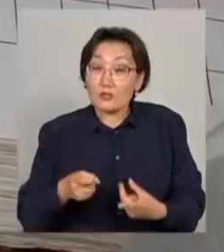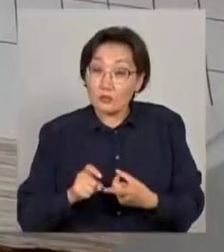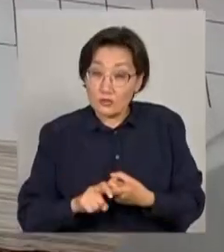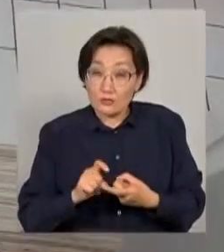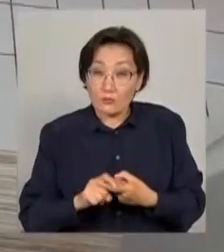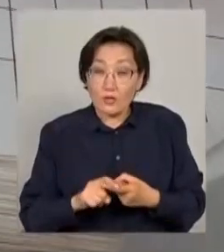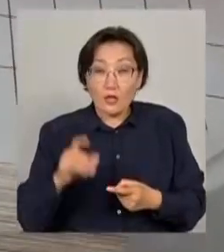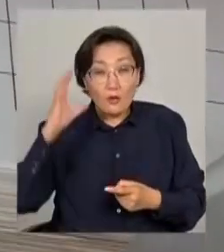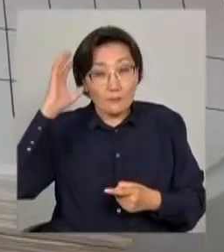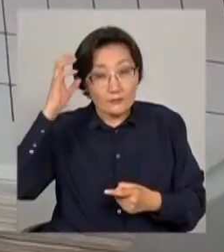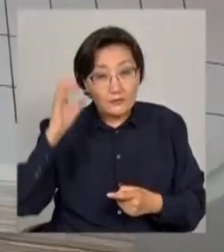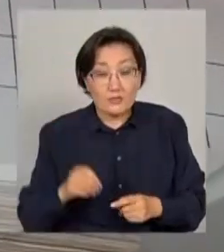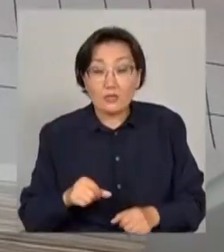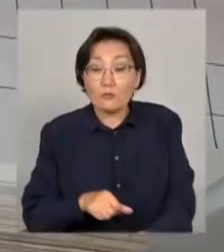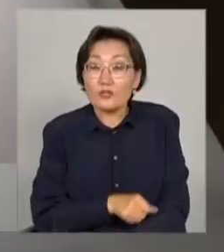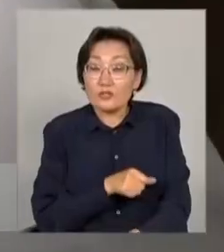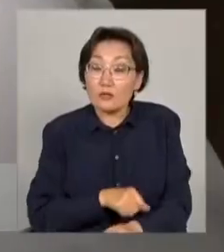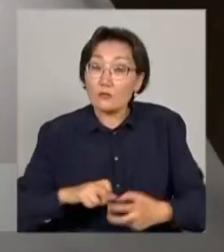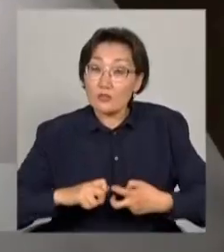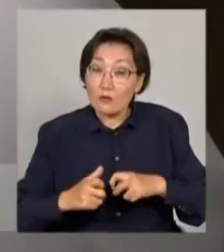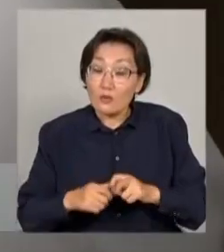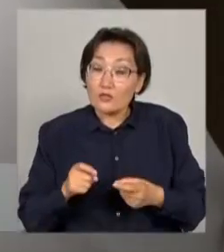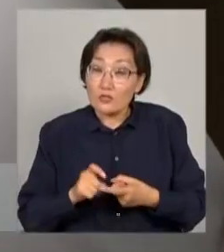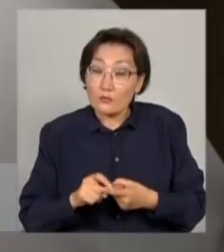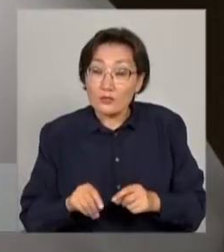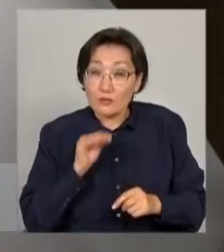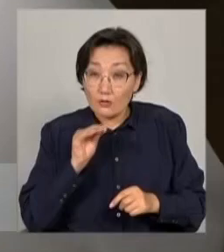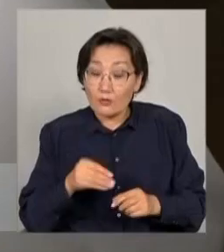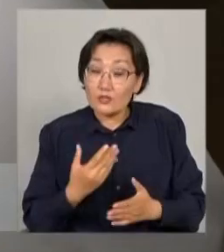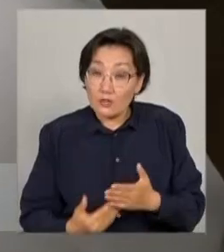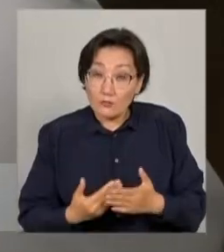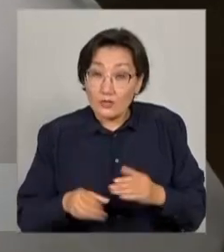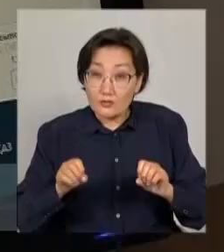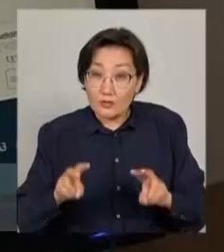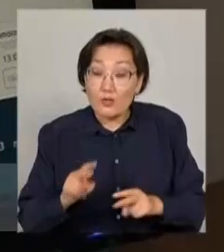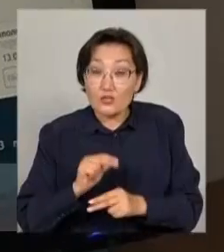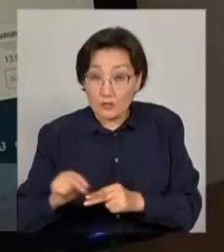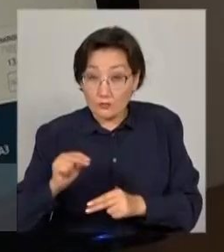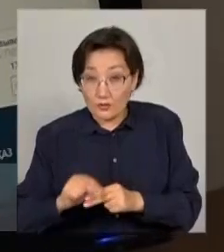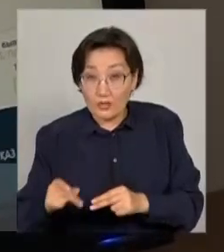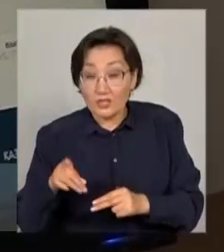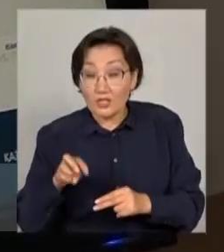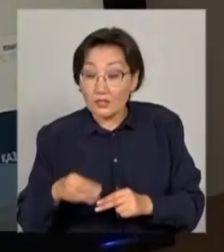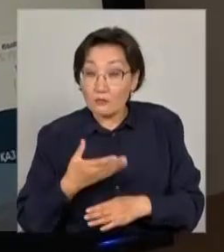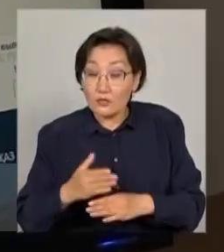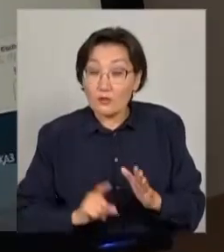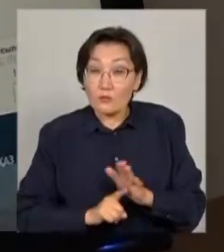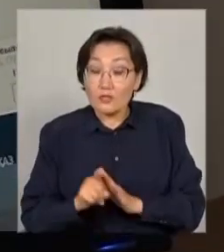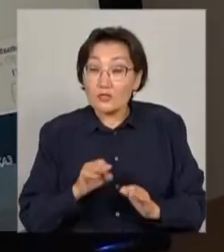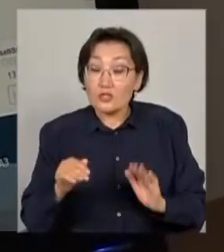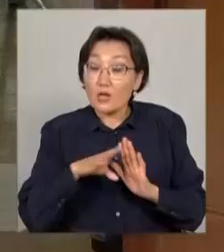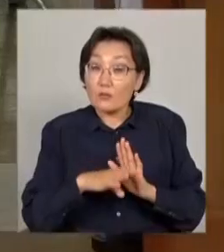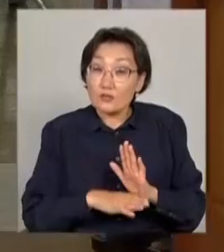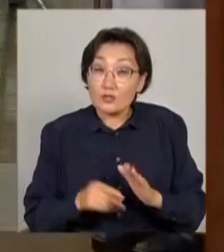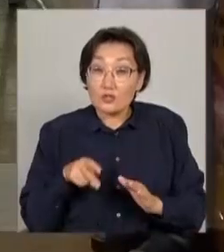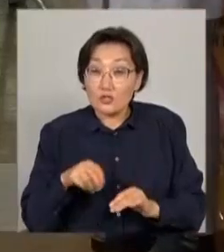тәуелділерге психологиялық және наркологиялық проблемалар бойынша кәсіби кеңес беретін мамандар даярлауға гранттар бөле бастаған. Ресми статистикаға